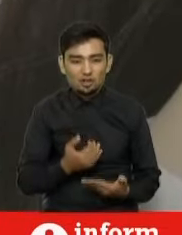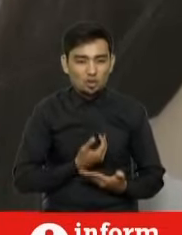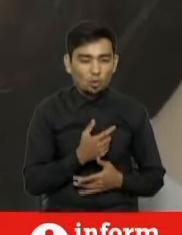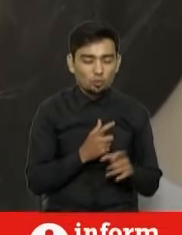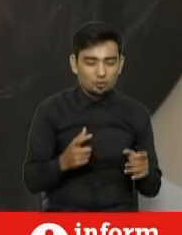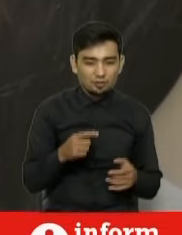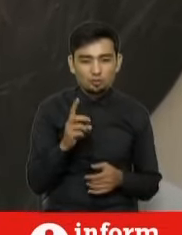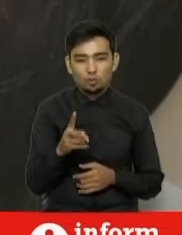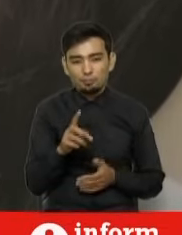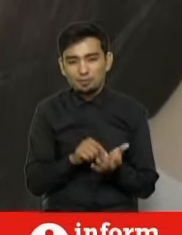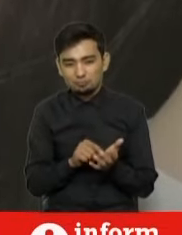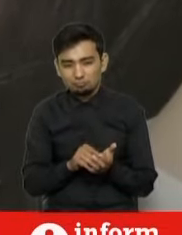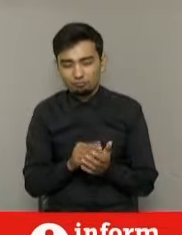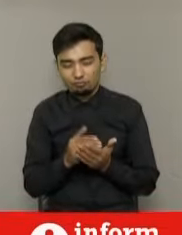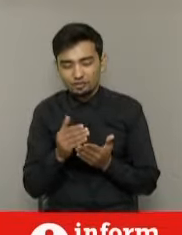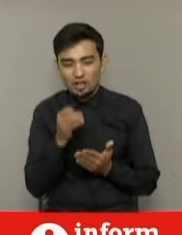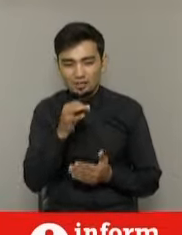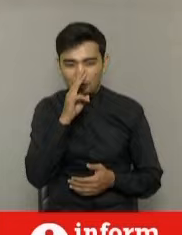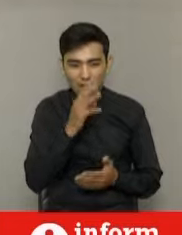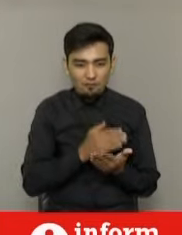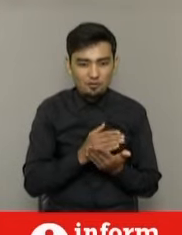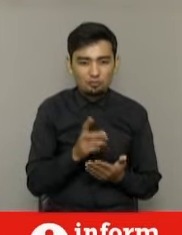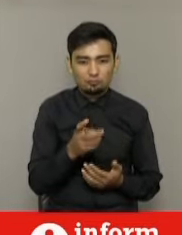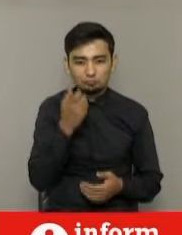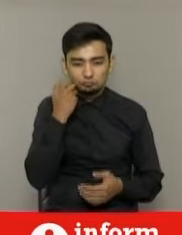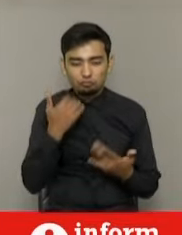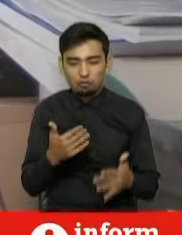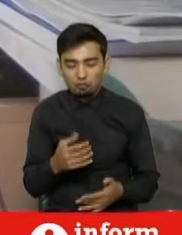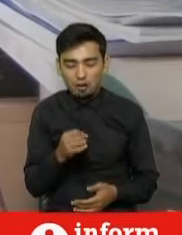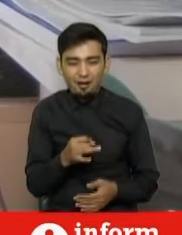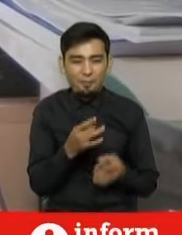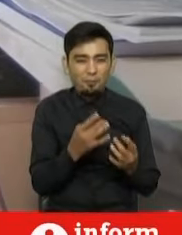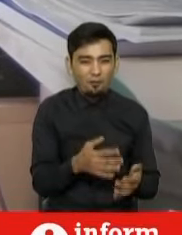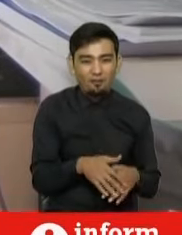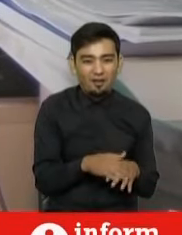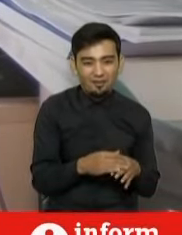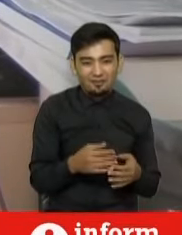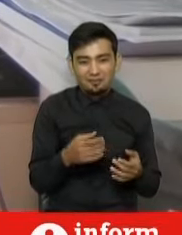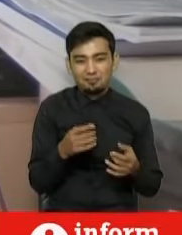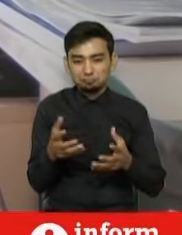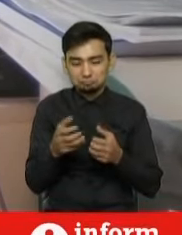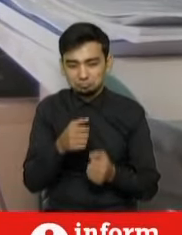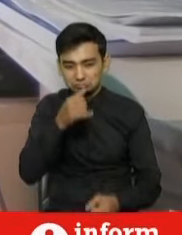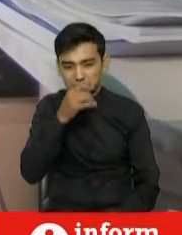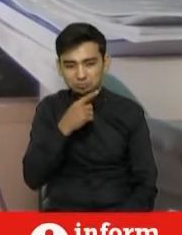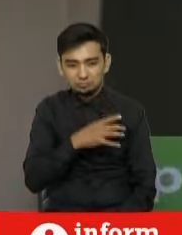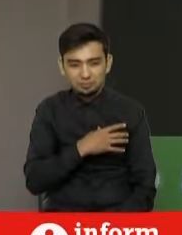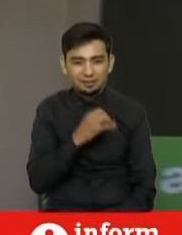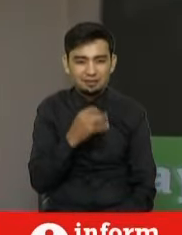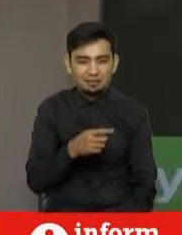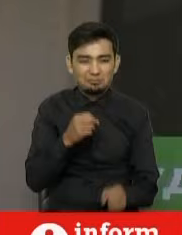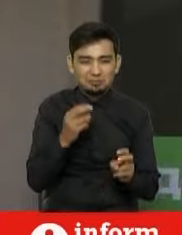мүмкіндікті жалақысы жоғары бақуатты азаматтар ғана қолданды деп отыр. Демек, науқан жалпы халықтық сипатқа ие болмаған. Сол